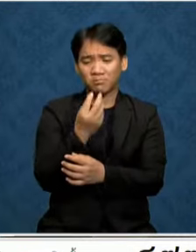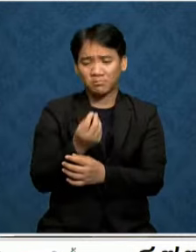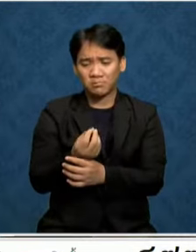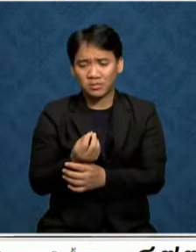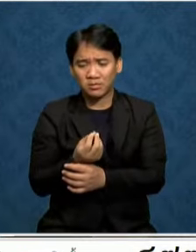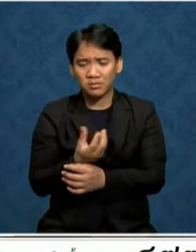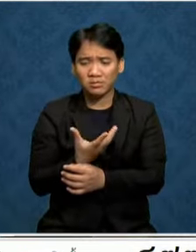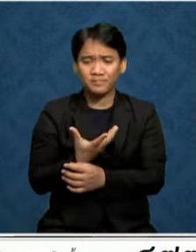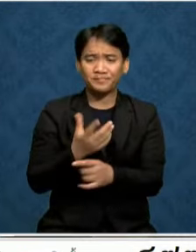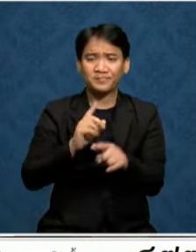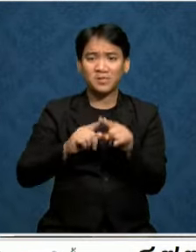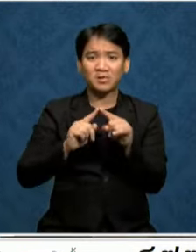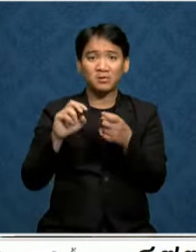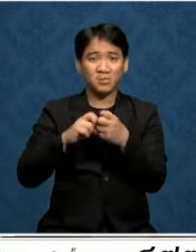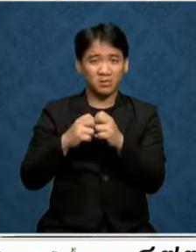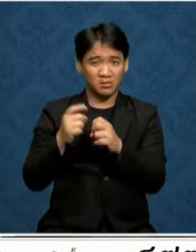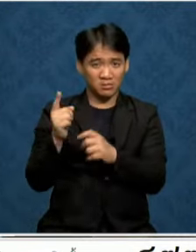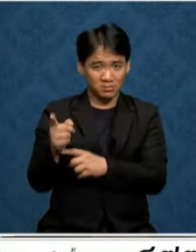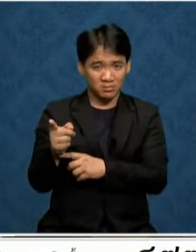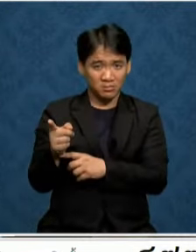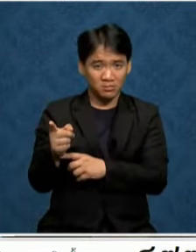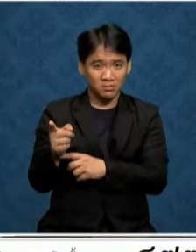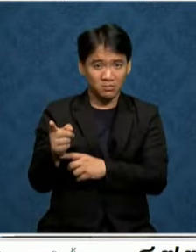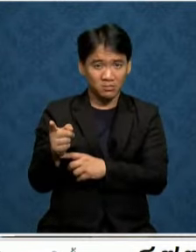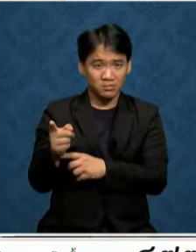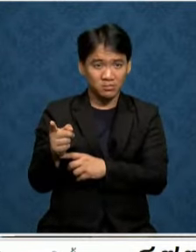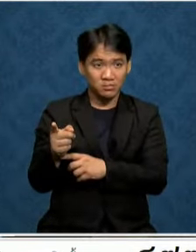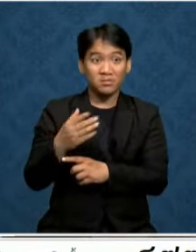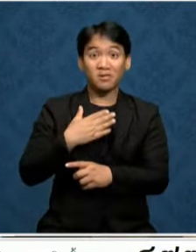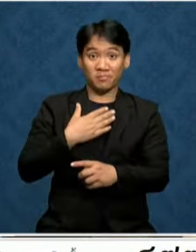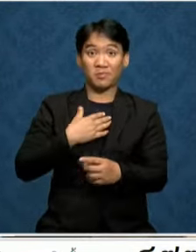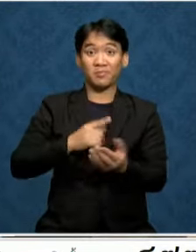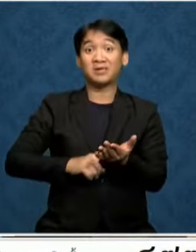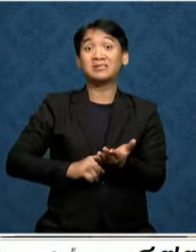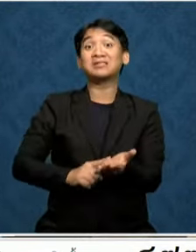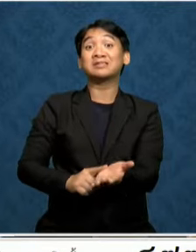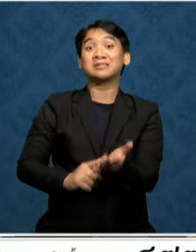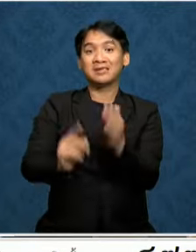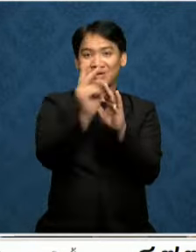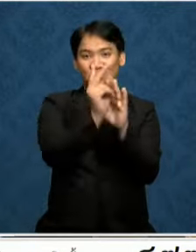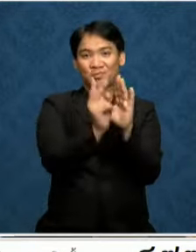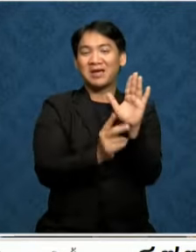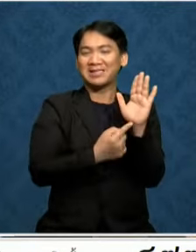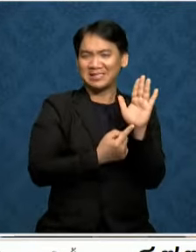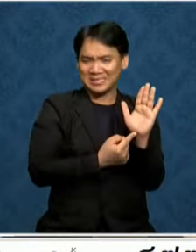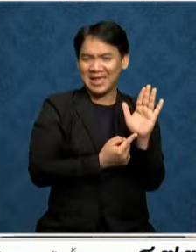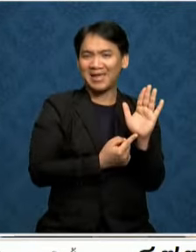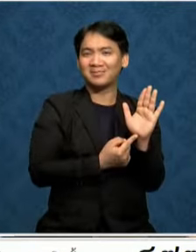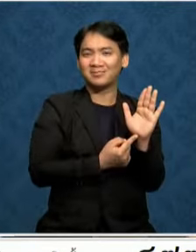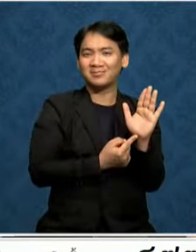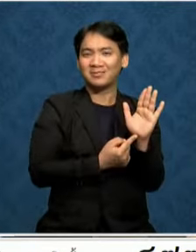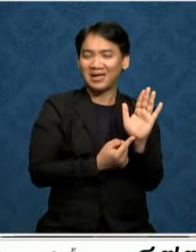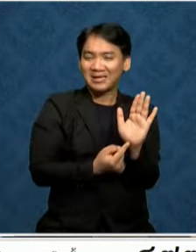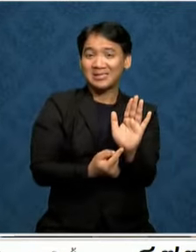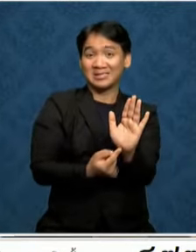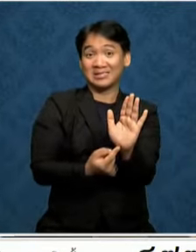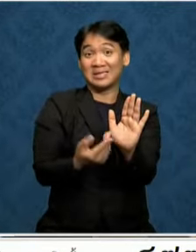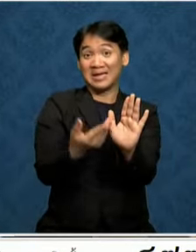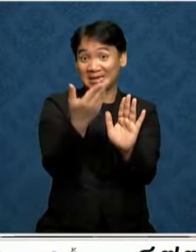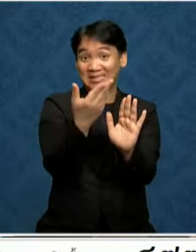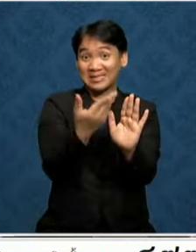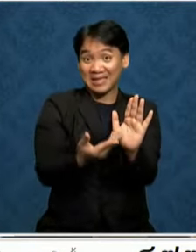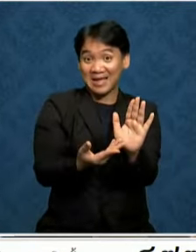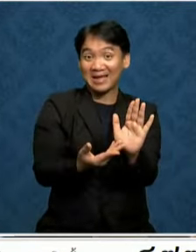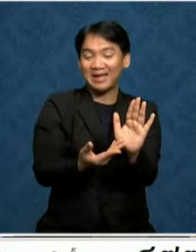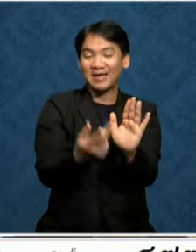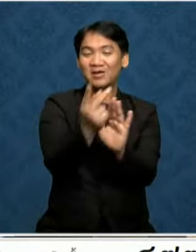จริงๆมันเป็นปัญหาจริงๆแหละครับแต่นี่แหละครับผมเลยอยากเสนอกฎหมายนี้มาเพื่อแก้ปัญหานี้ครับเพราะเราปฏิเสธไม่ได้ครับท่านประธานต